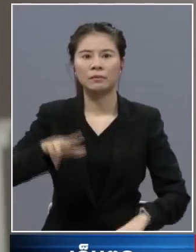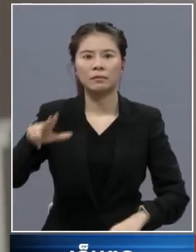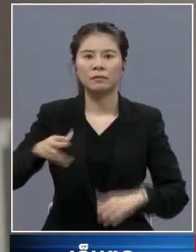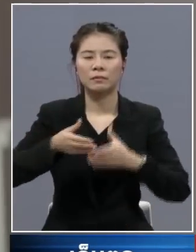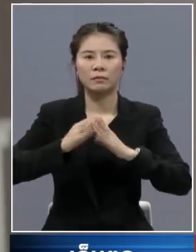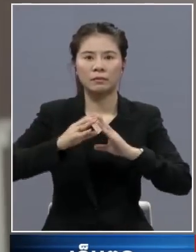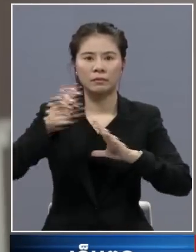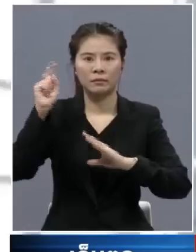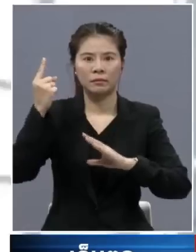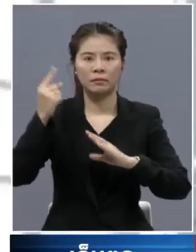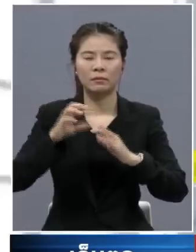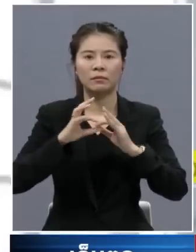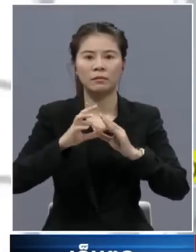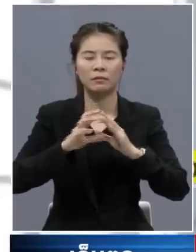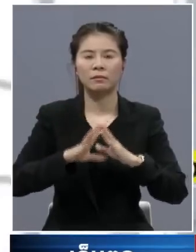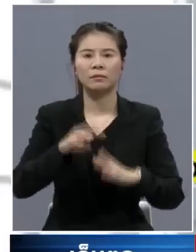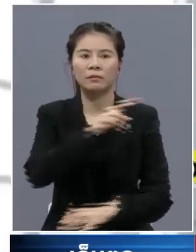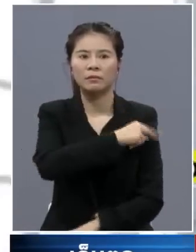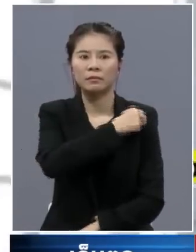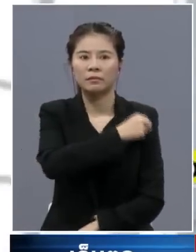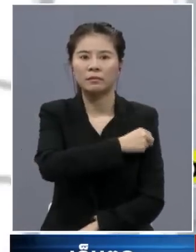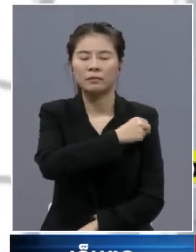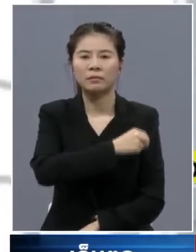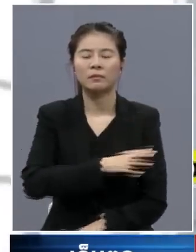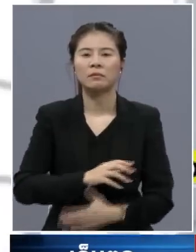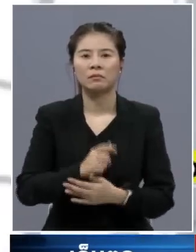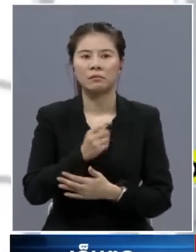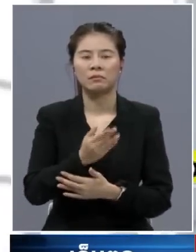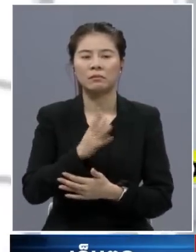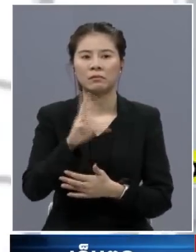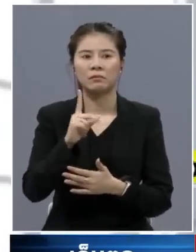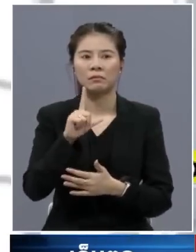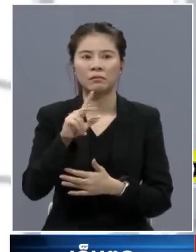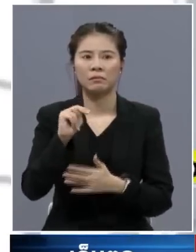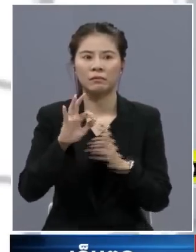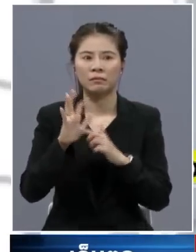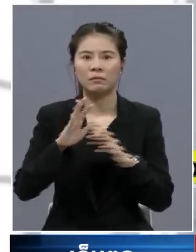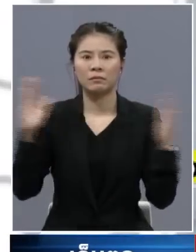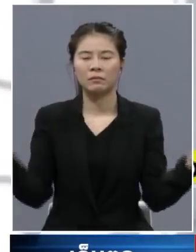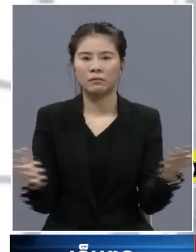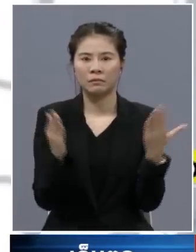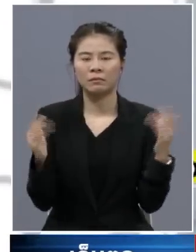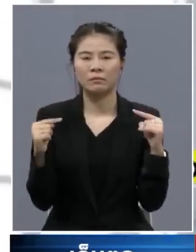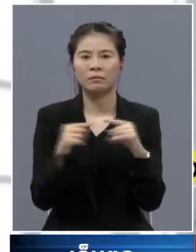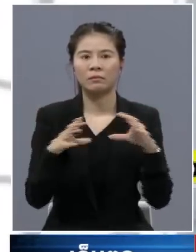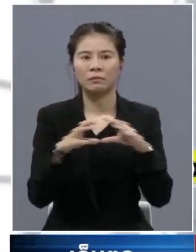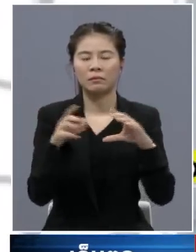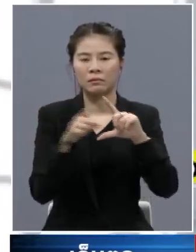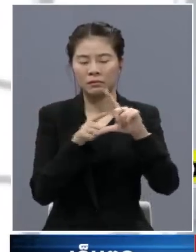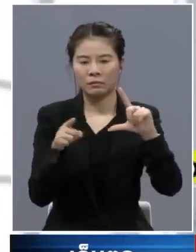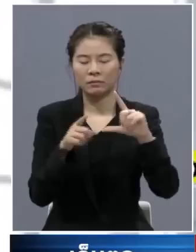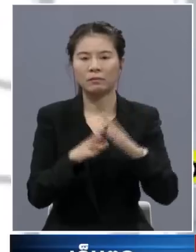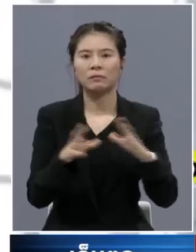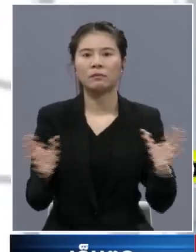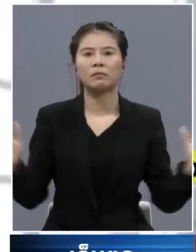หม่คุณหมอชลน่านให้คำมั่นว่าเพื่อไทยมุ่งมั่นสนับสนุนพรรคก้าวไกลเป็นแกนนำตั้งรัฐบาลสนับสนุนคุณพิธ